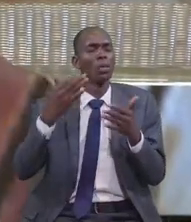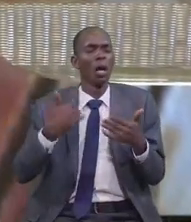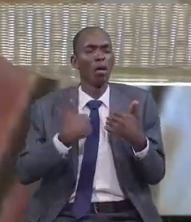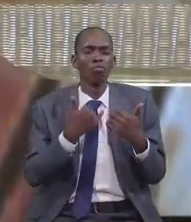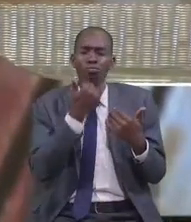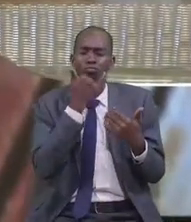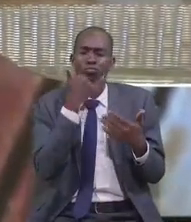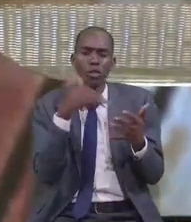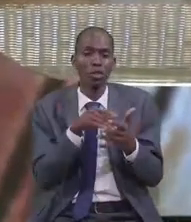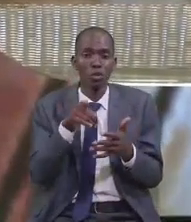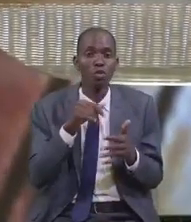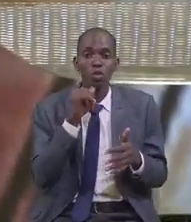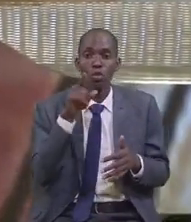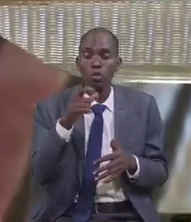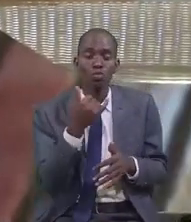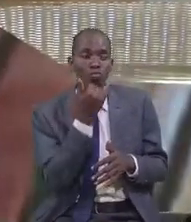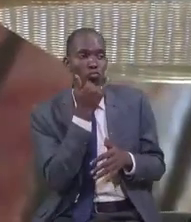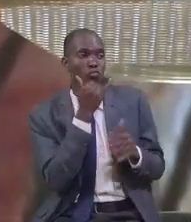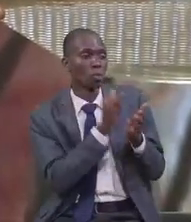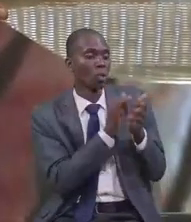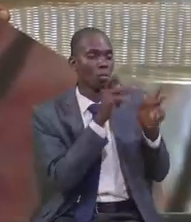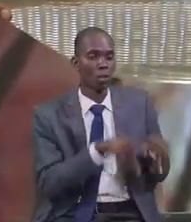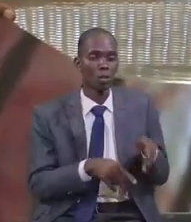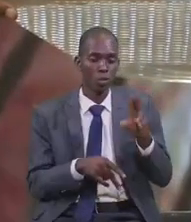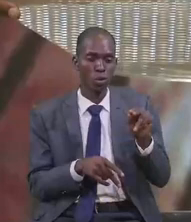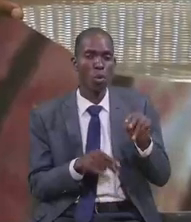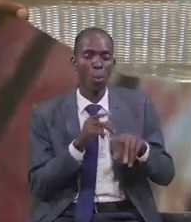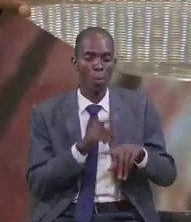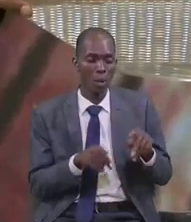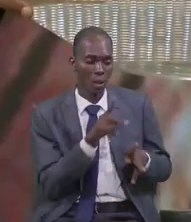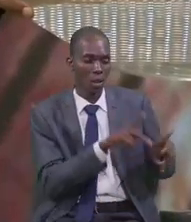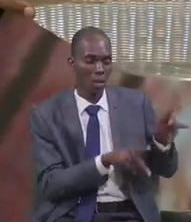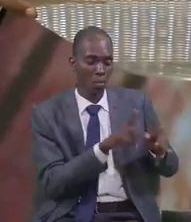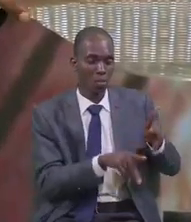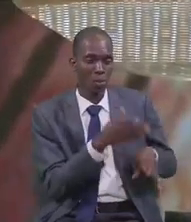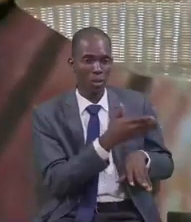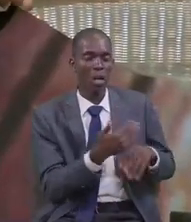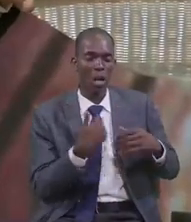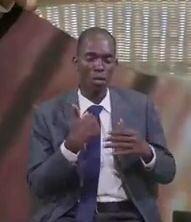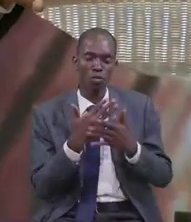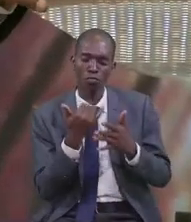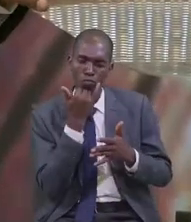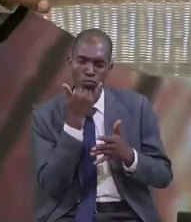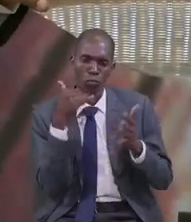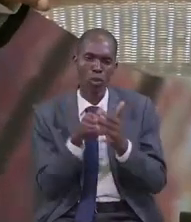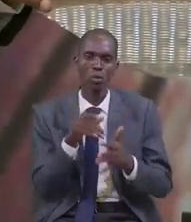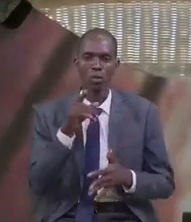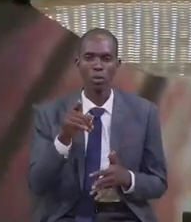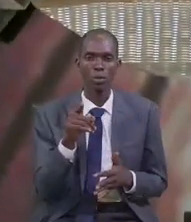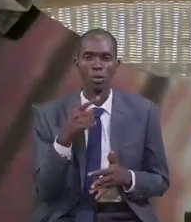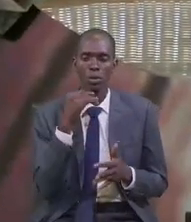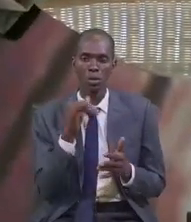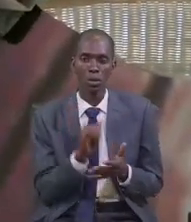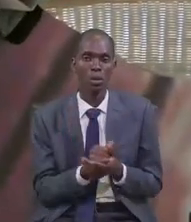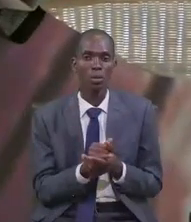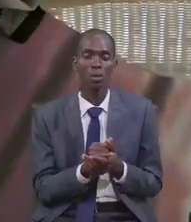Pas que tu as quelque chose contre la personne, mais que la personne a quelque chose contre toi. Le talent est bon. Le